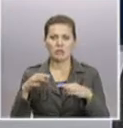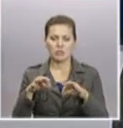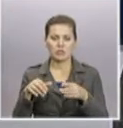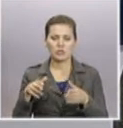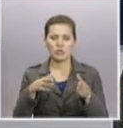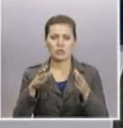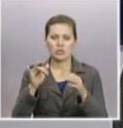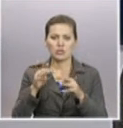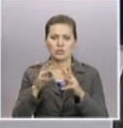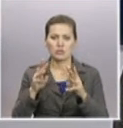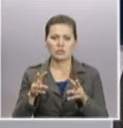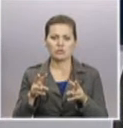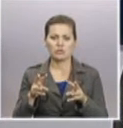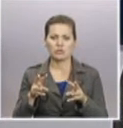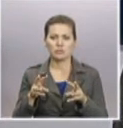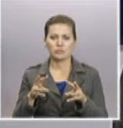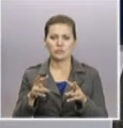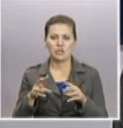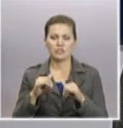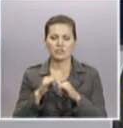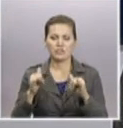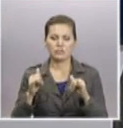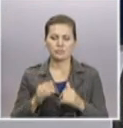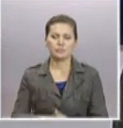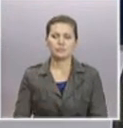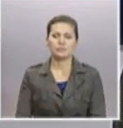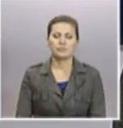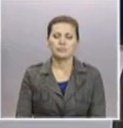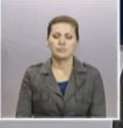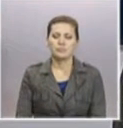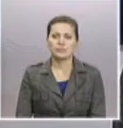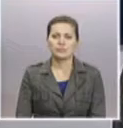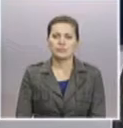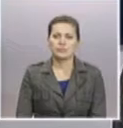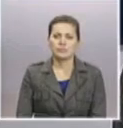дорог, Министерству развития. В принципе,